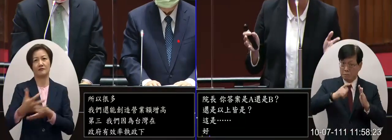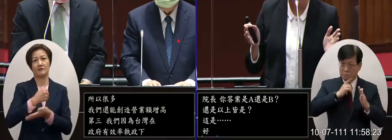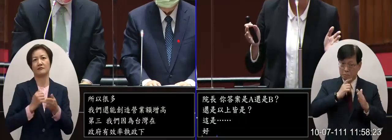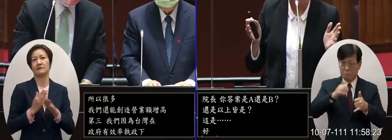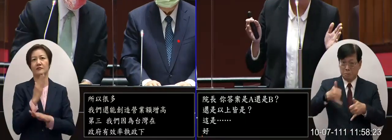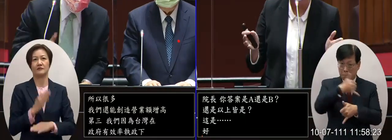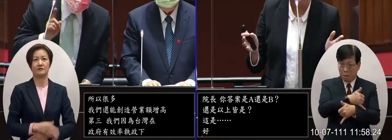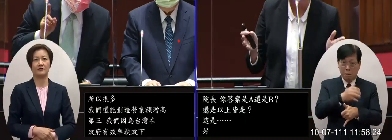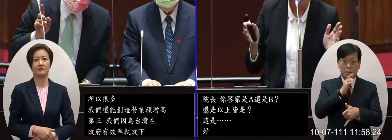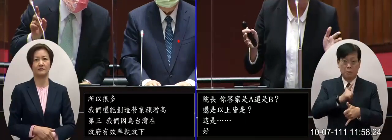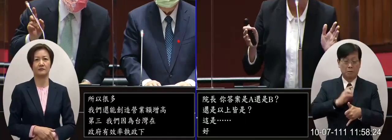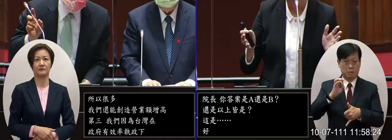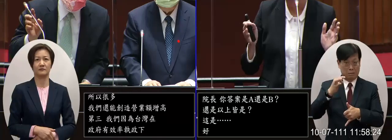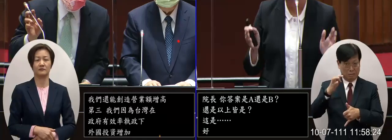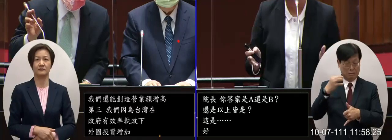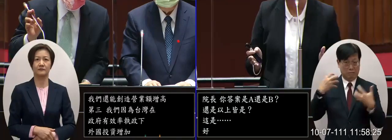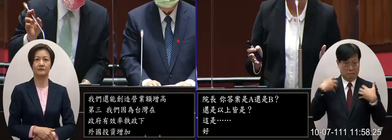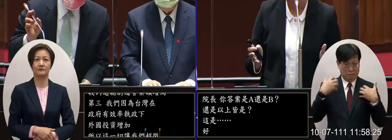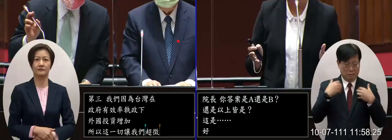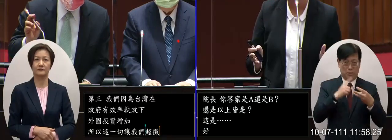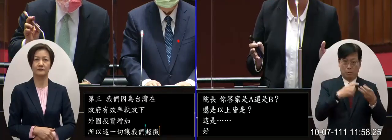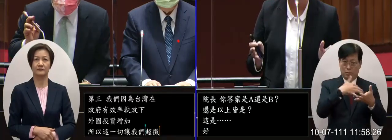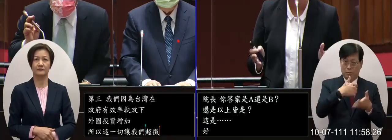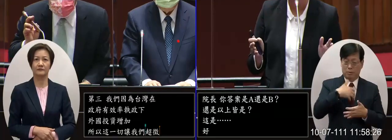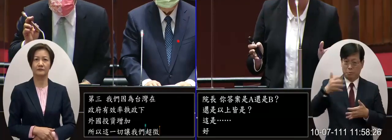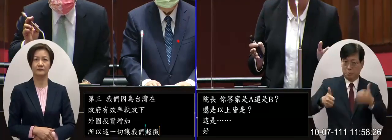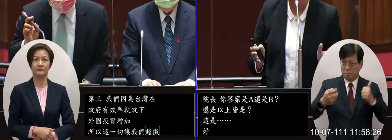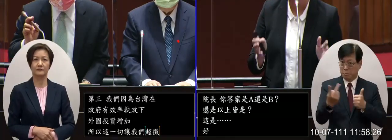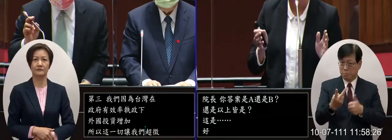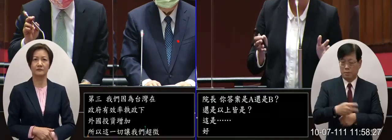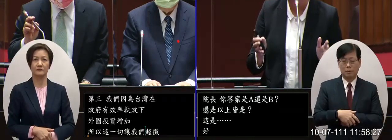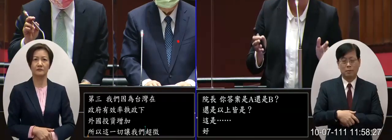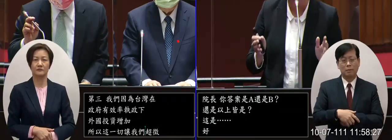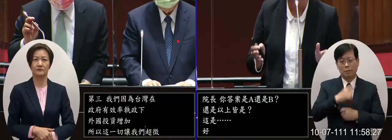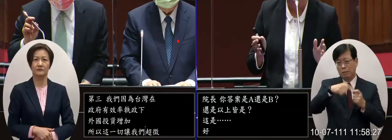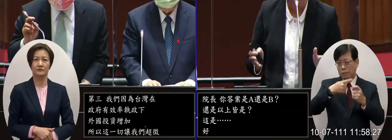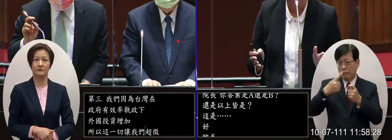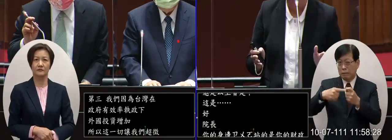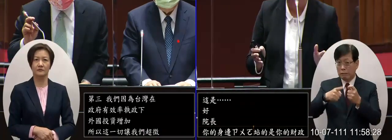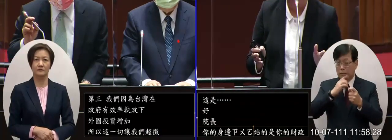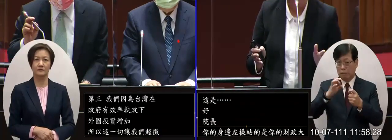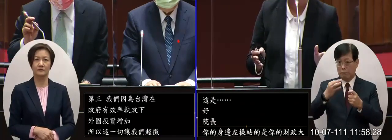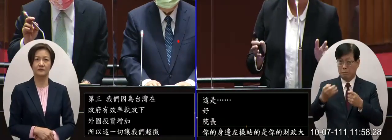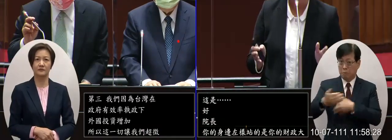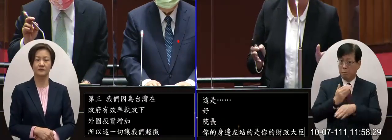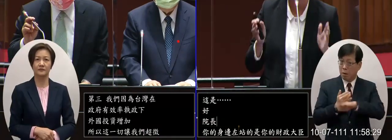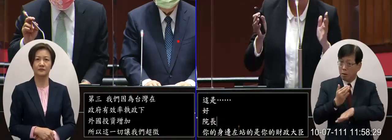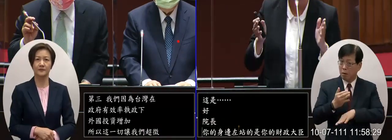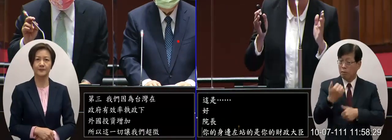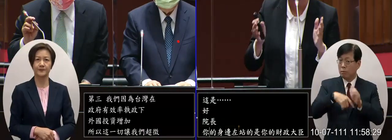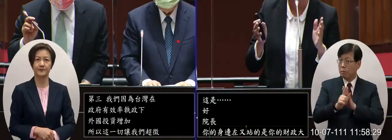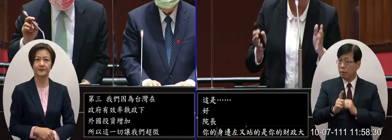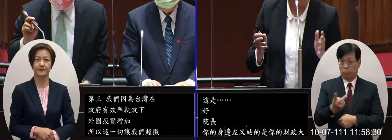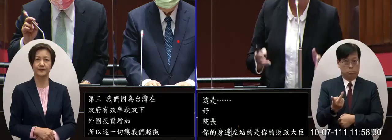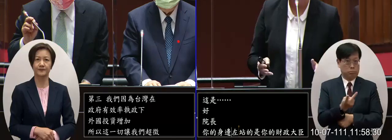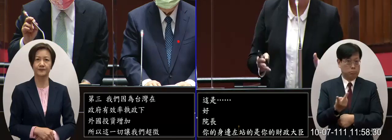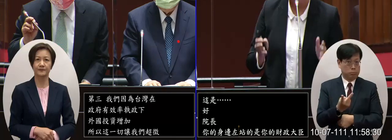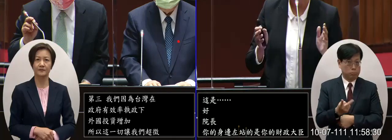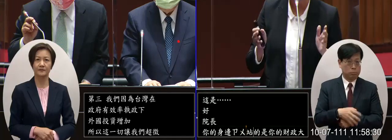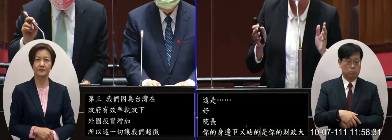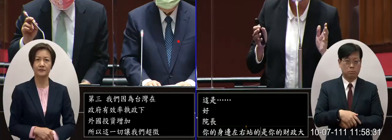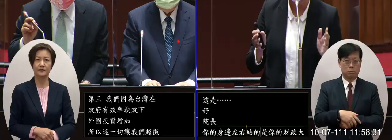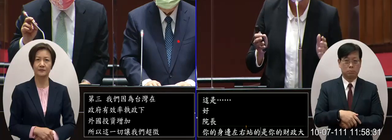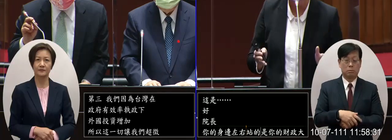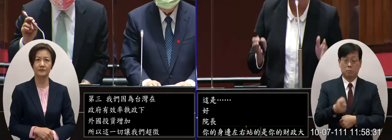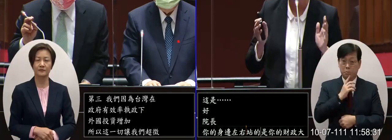右站的是你的财政大臣跟主计大臣，哦，那所以呢，年年超增这件事情，表示他们两位，